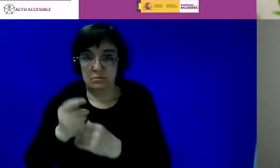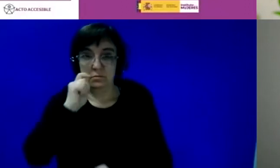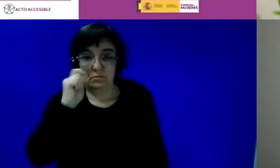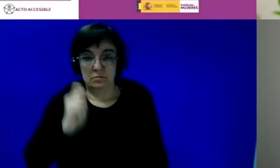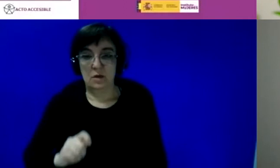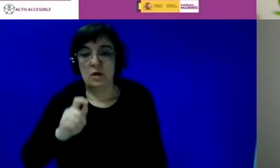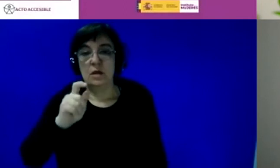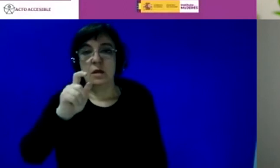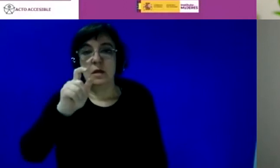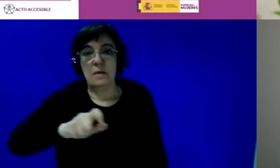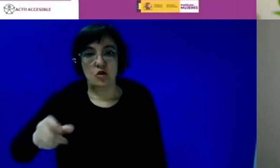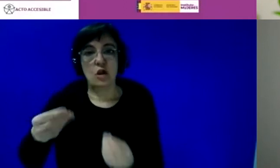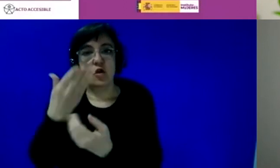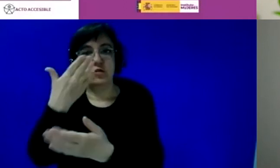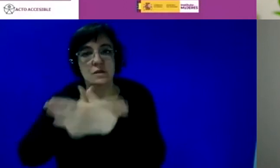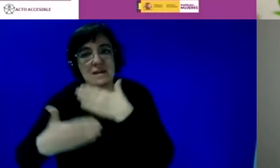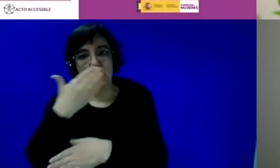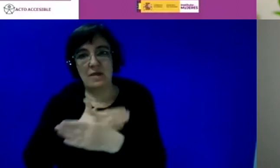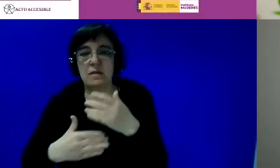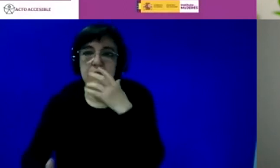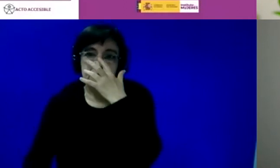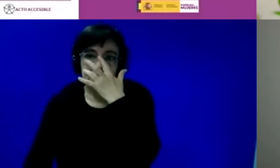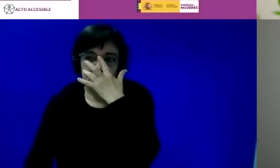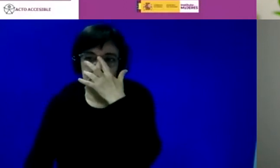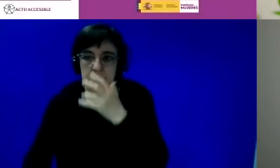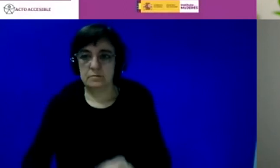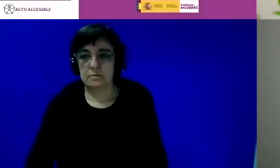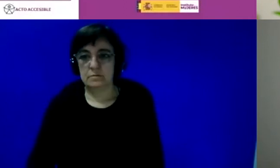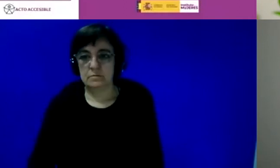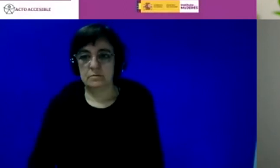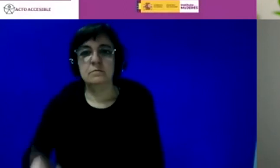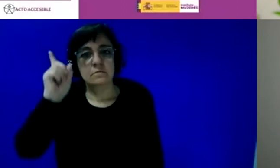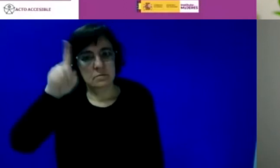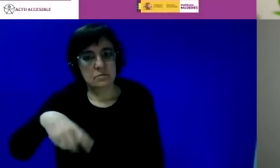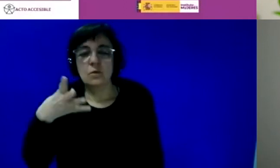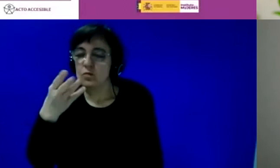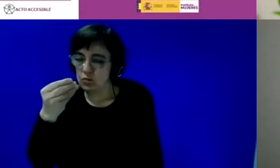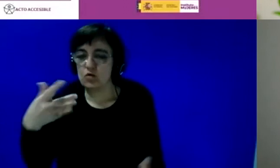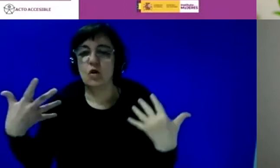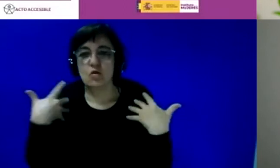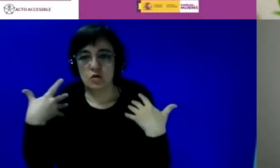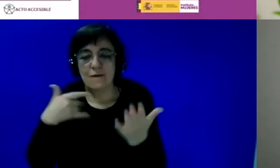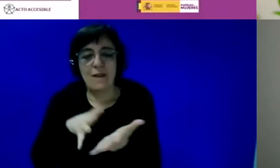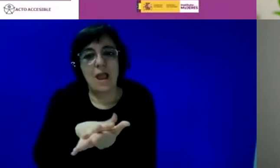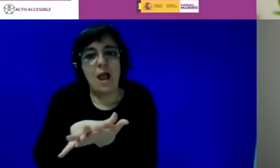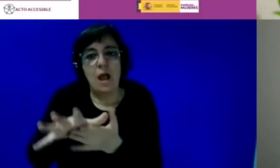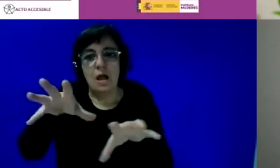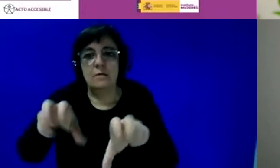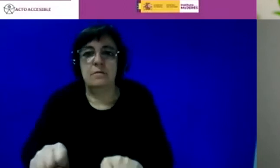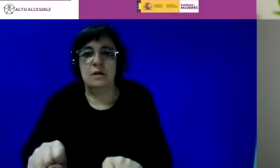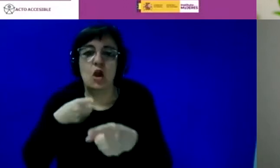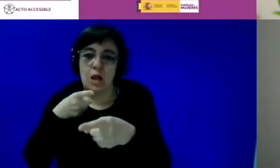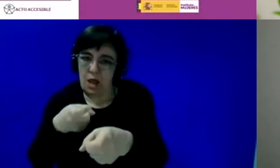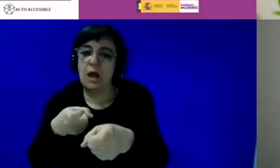with disabilities are also helping in any way they can. Я вам дуже швидко розкажу історію однієї мами, не називаючи